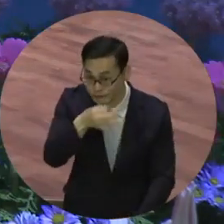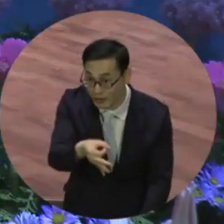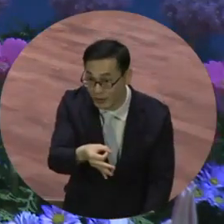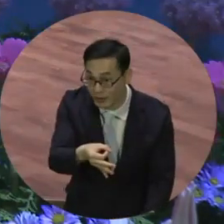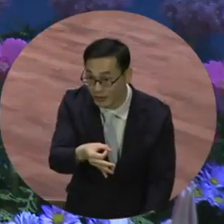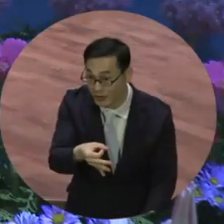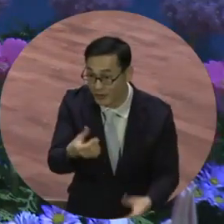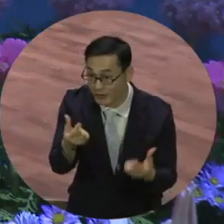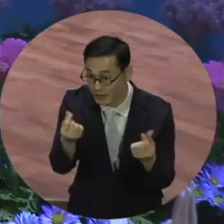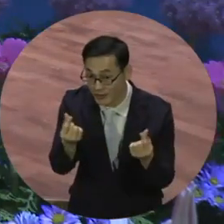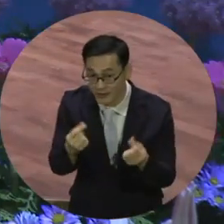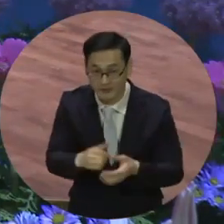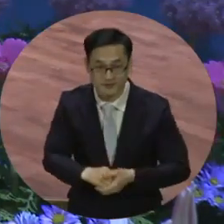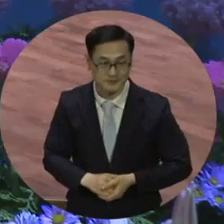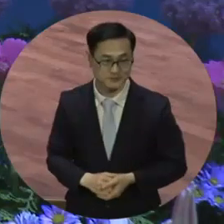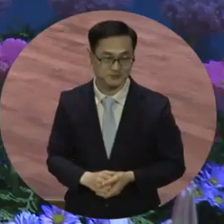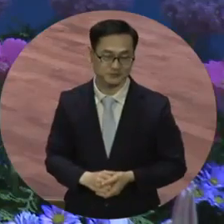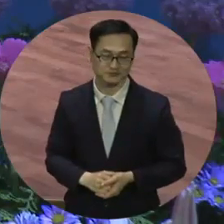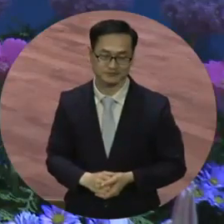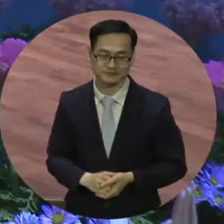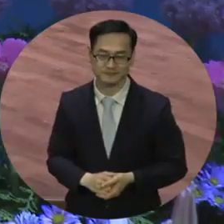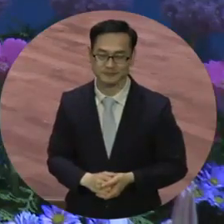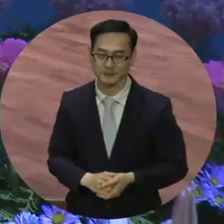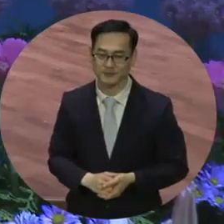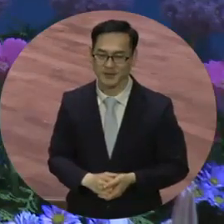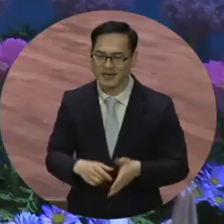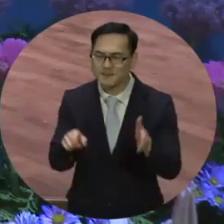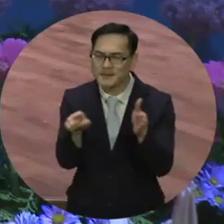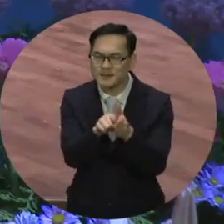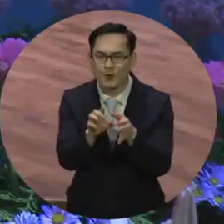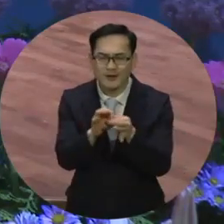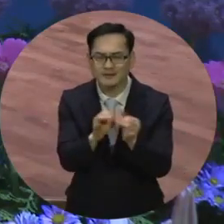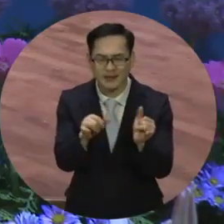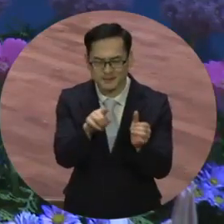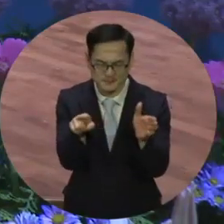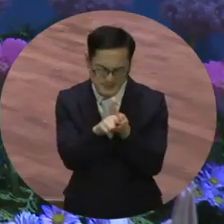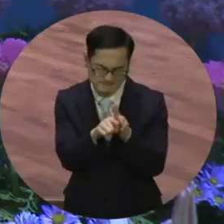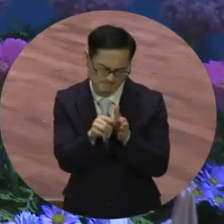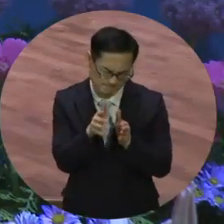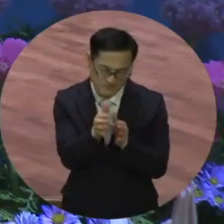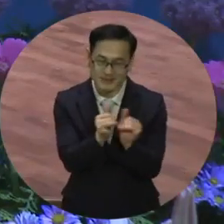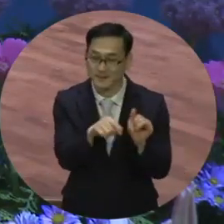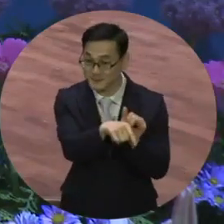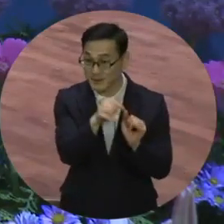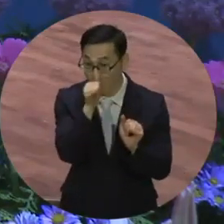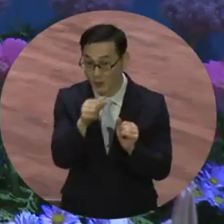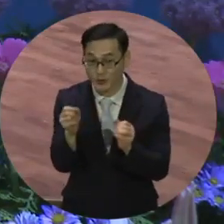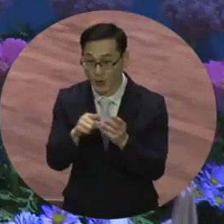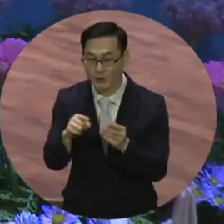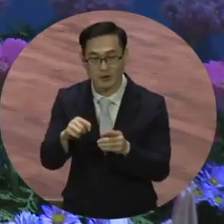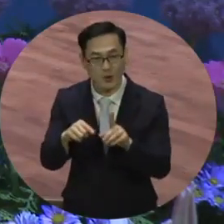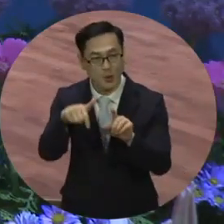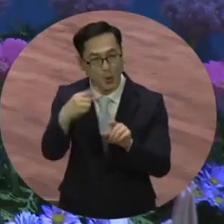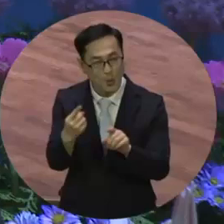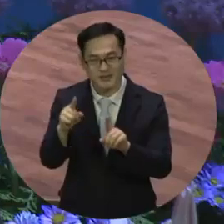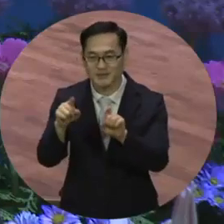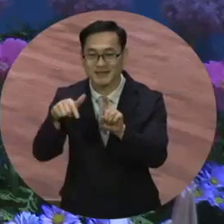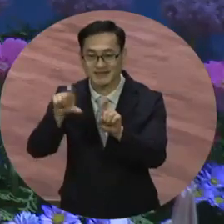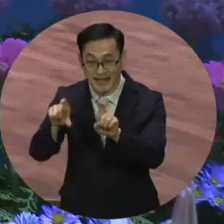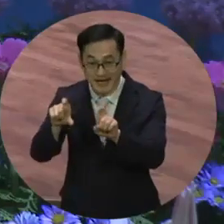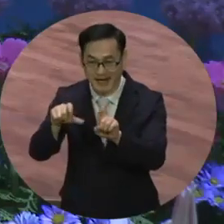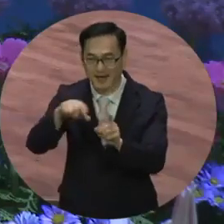믿음의 사람, 믿음의 챔피언들이 쫙 나오죠. 믿음의 장이라. 골전서 15장을 부활장이라,